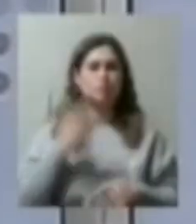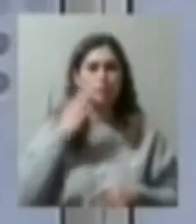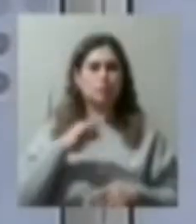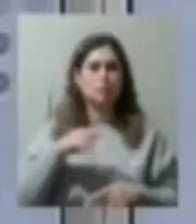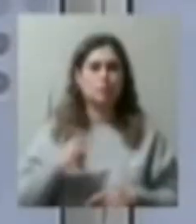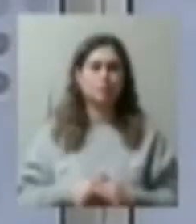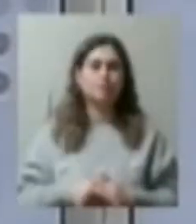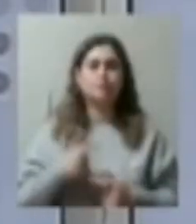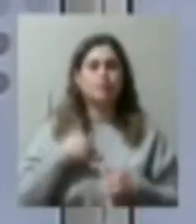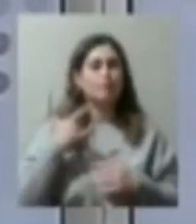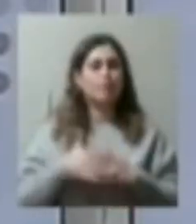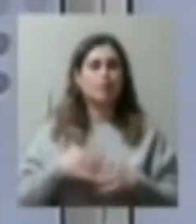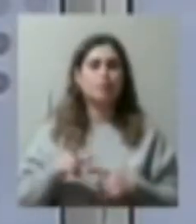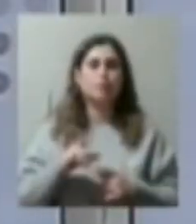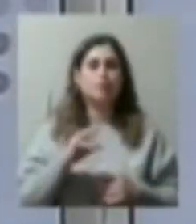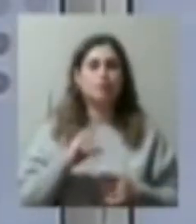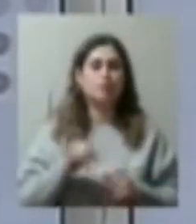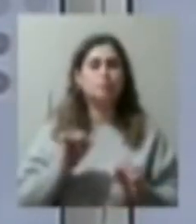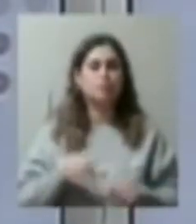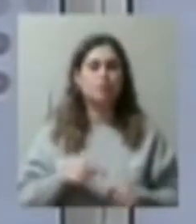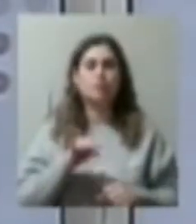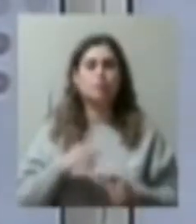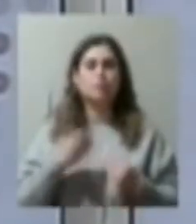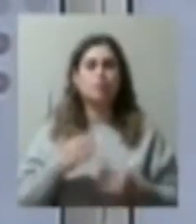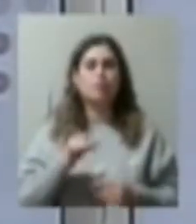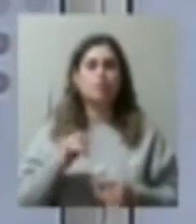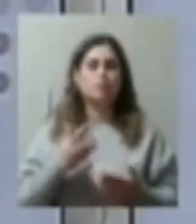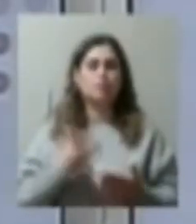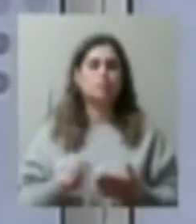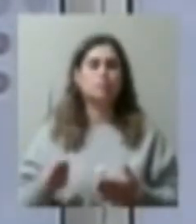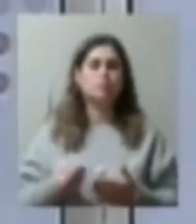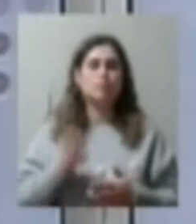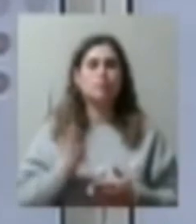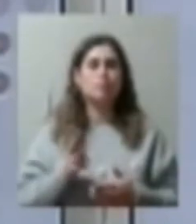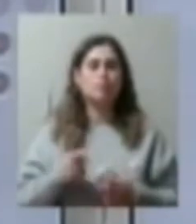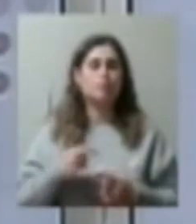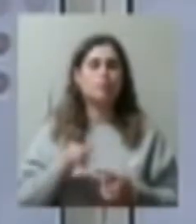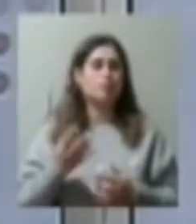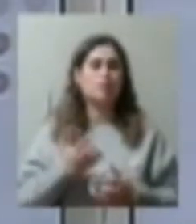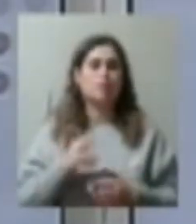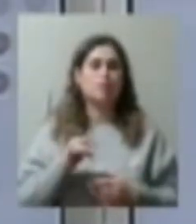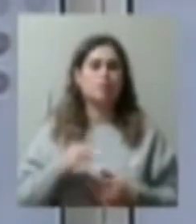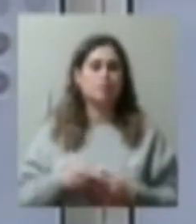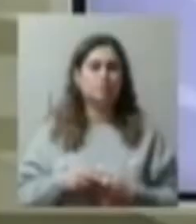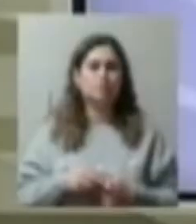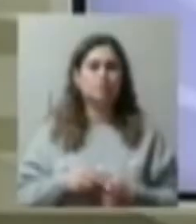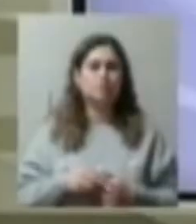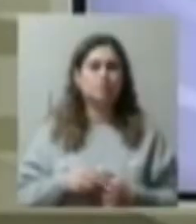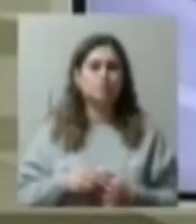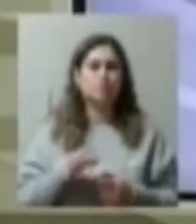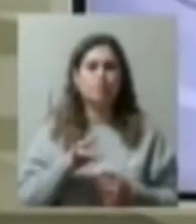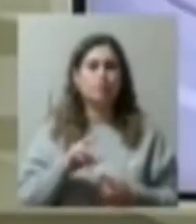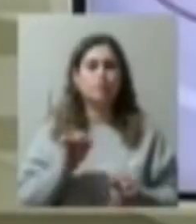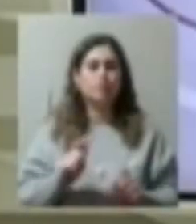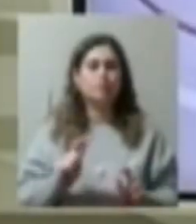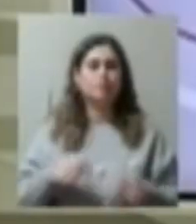Я зрозуміла, що вони зможуть, в принципі, давати в оренду свої землі. Кому так, і на який термін? Дивіться, вони зможуть передавати